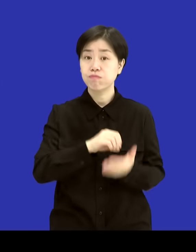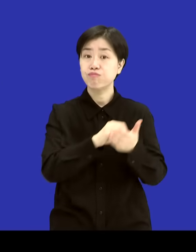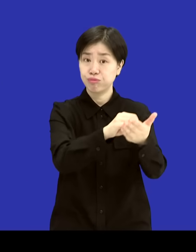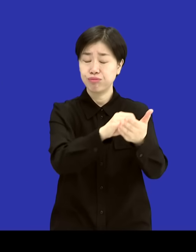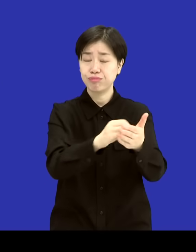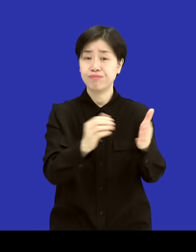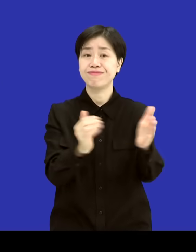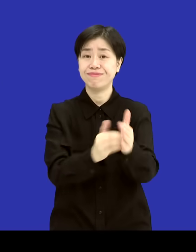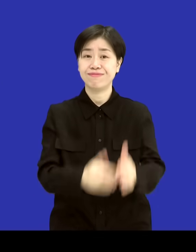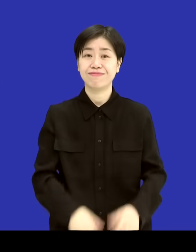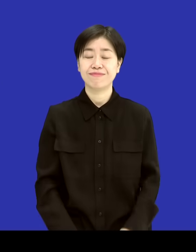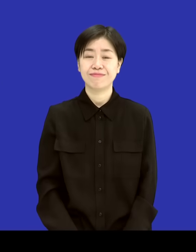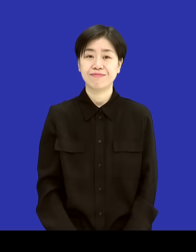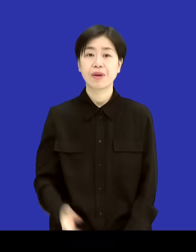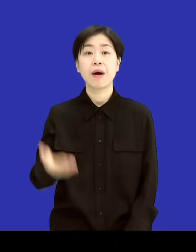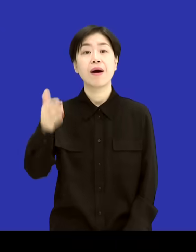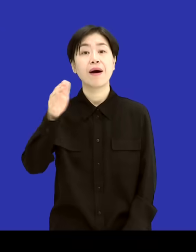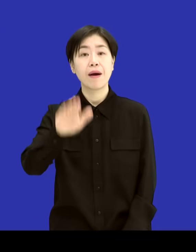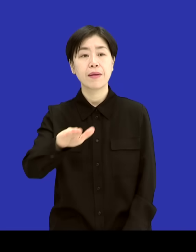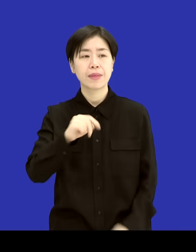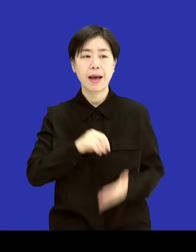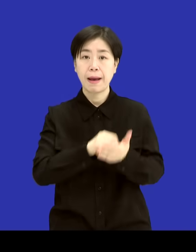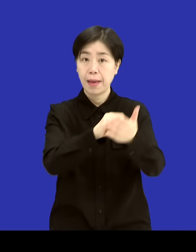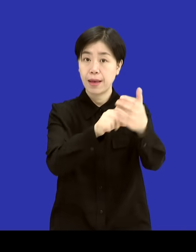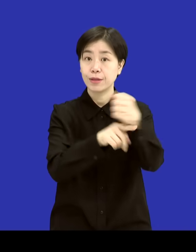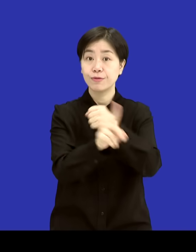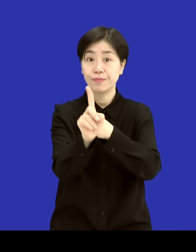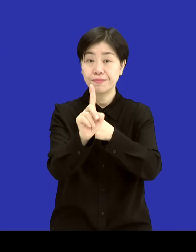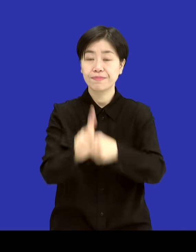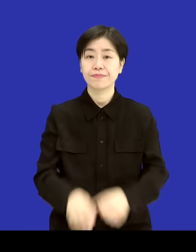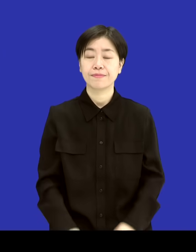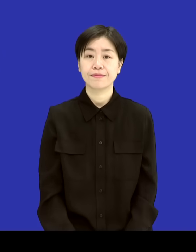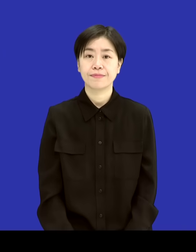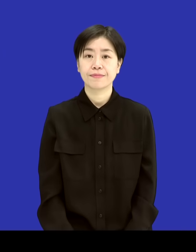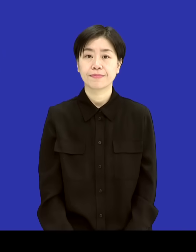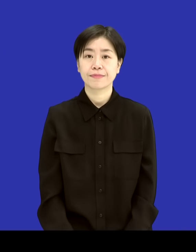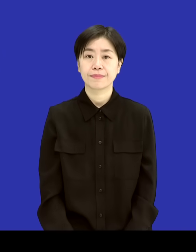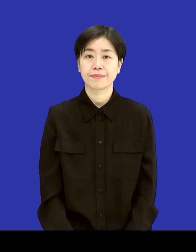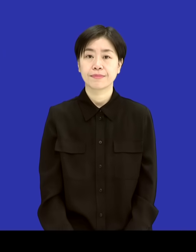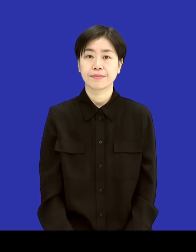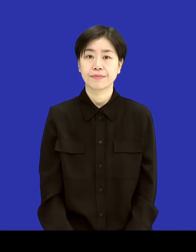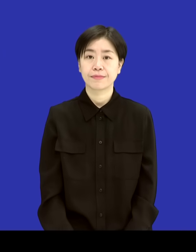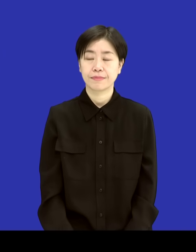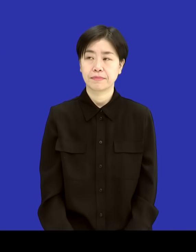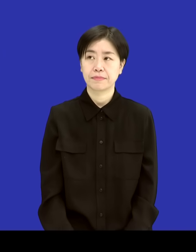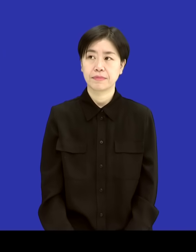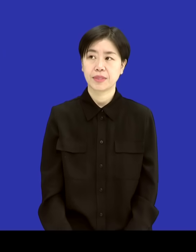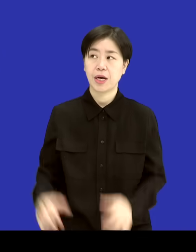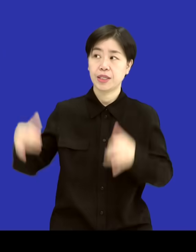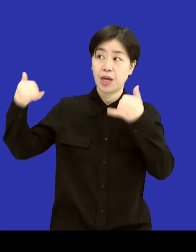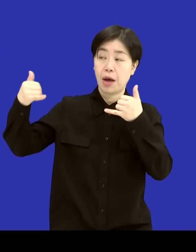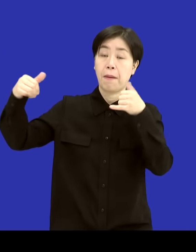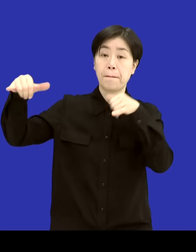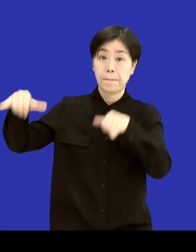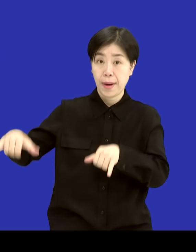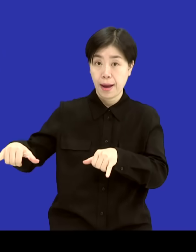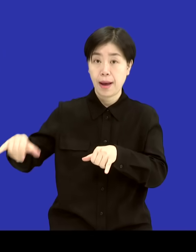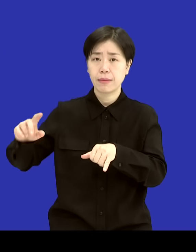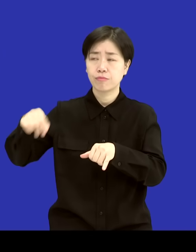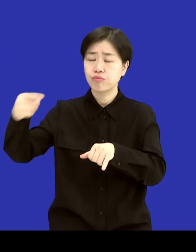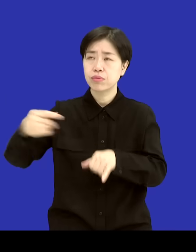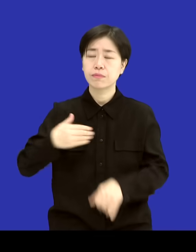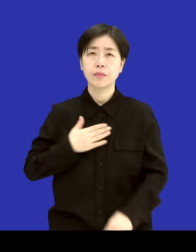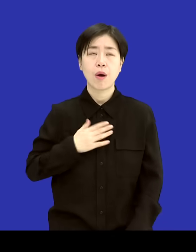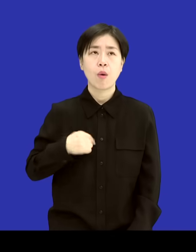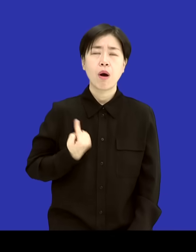이것도 어떻게 들어가게 됐냐면 제가 이제 그렇게 부모님과 얘기를 하고 예. 좀 막막한